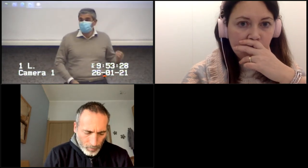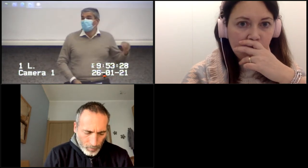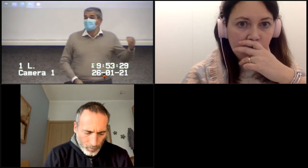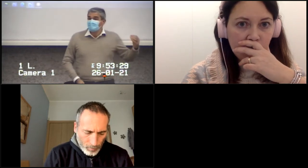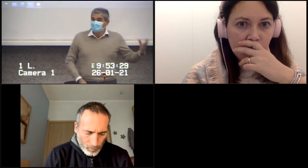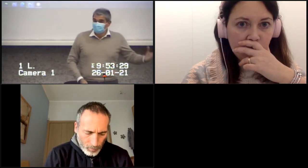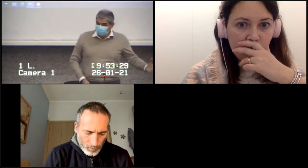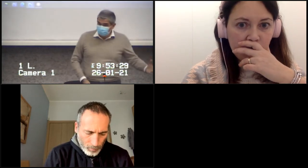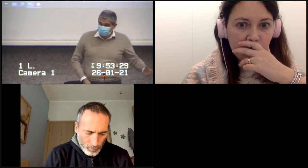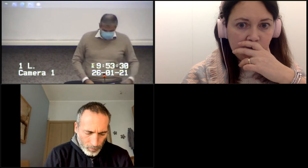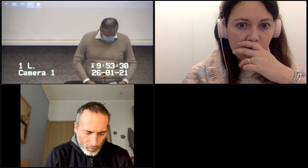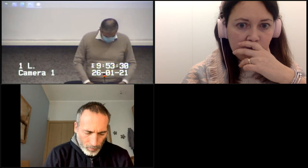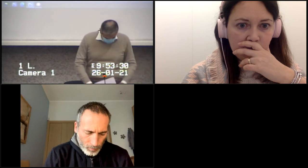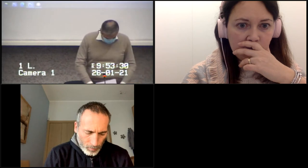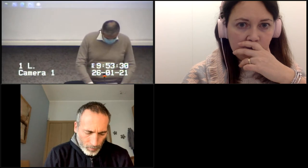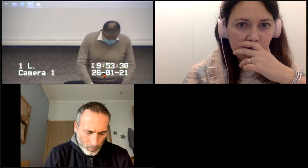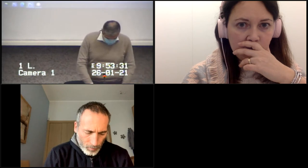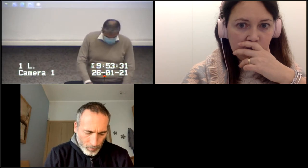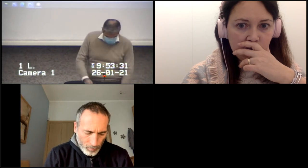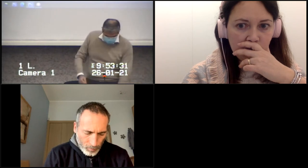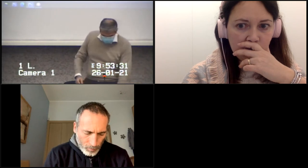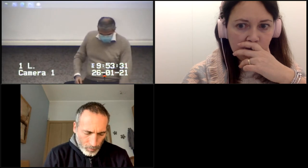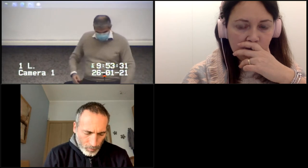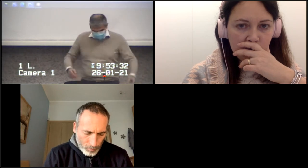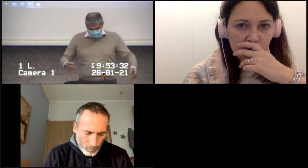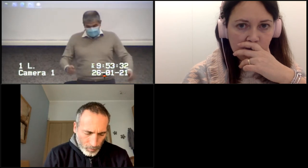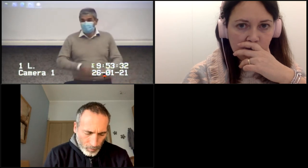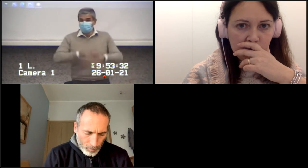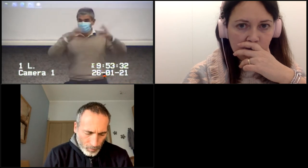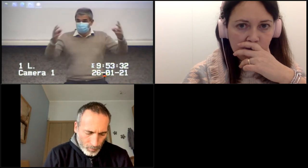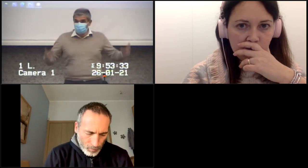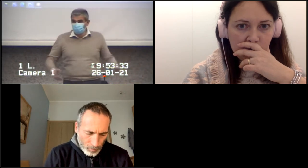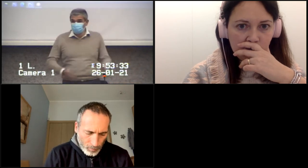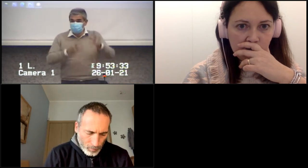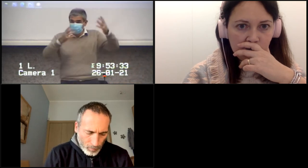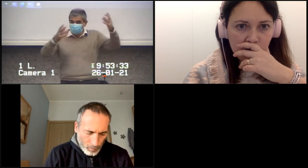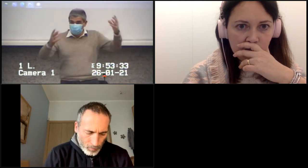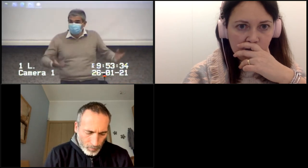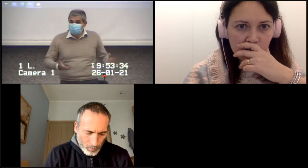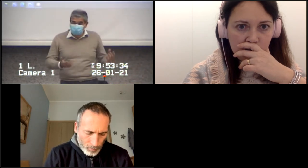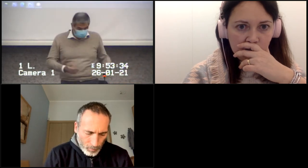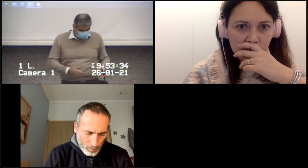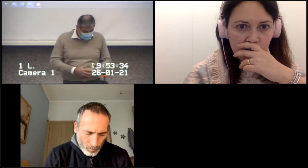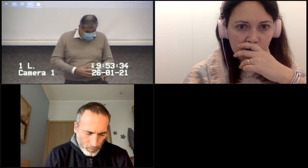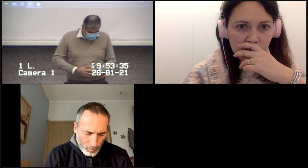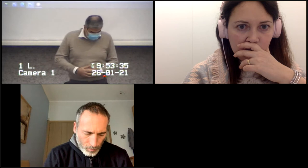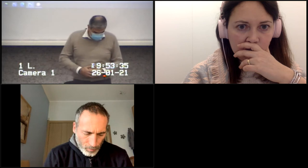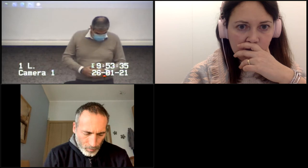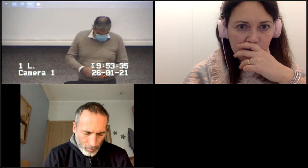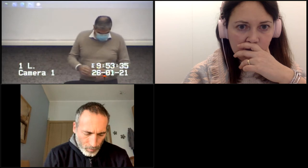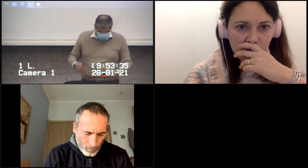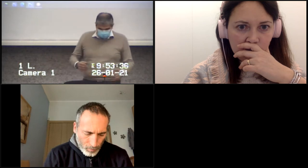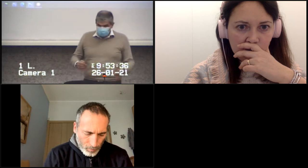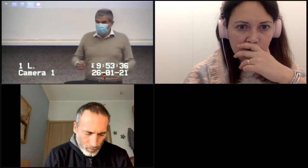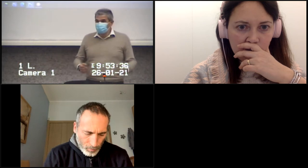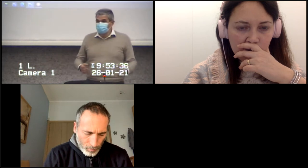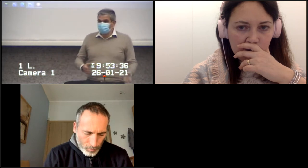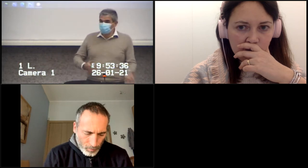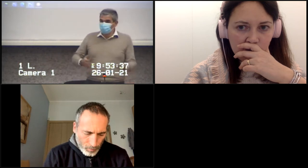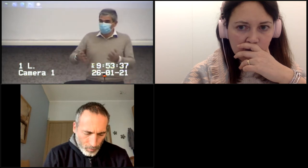PI Marelli. Come sapete, nella vicissitudine fallimentare del precedente